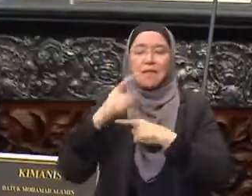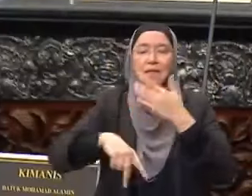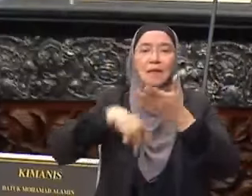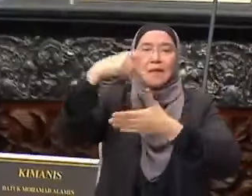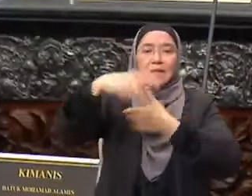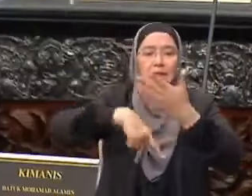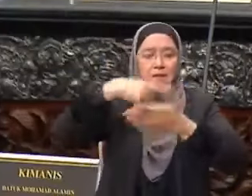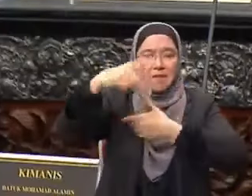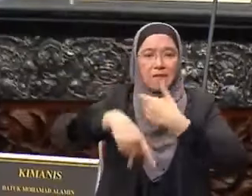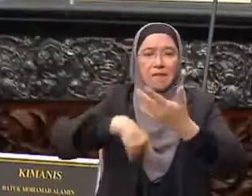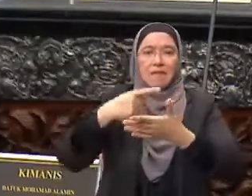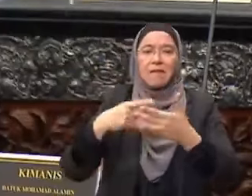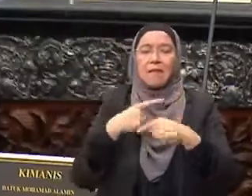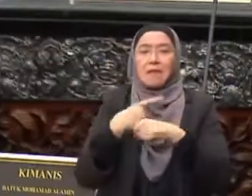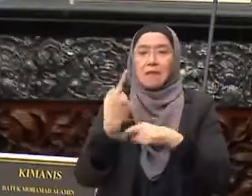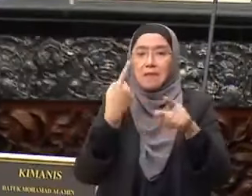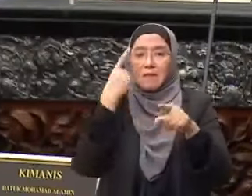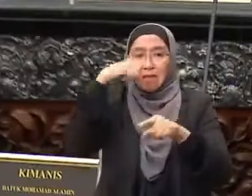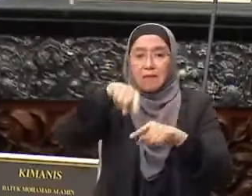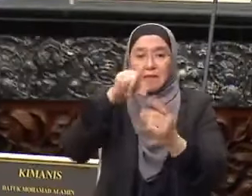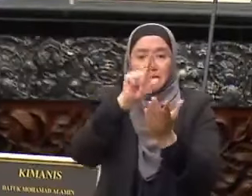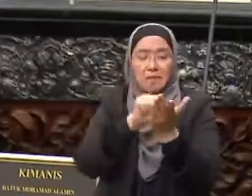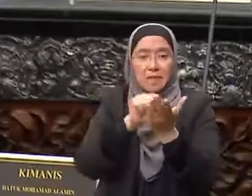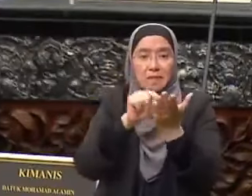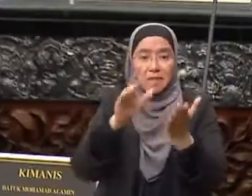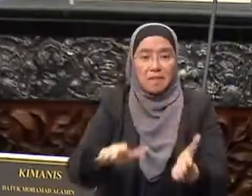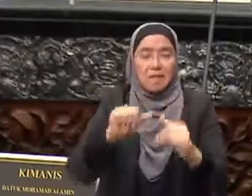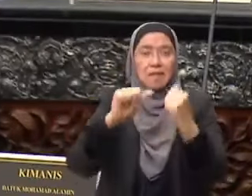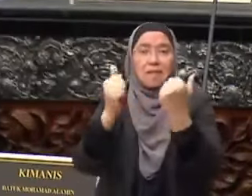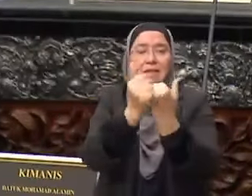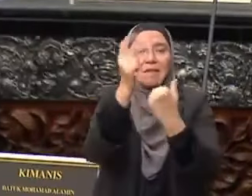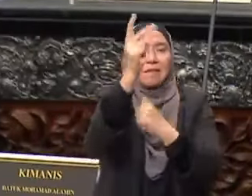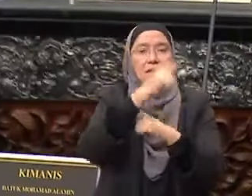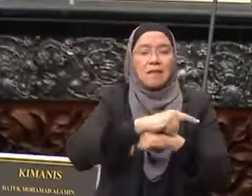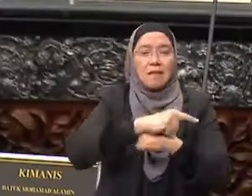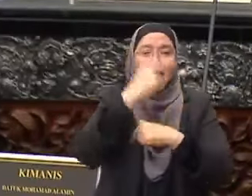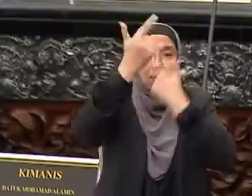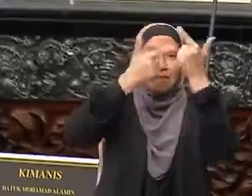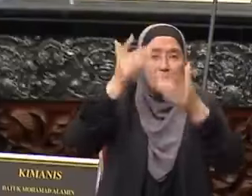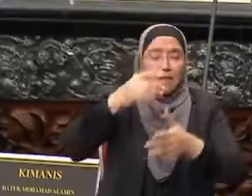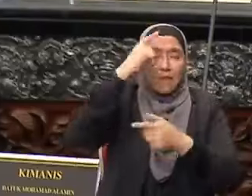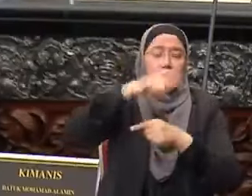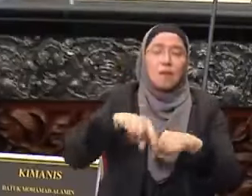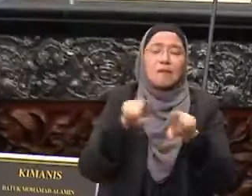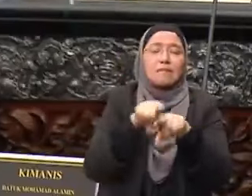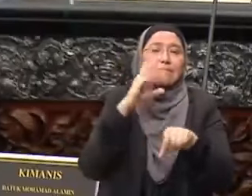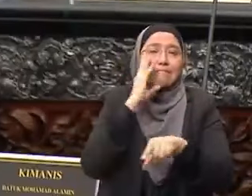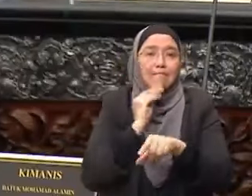media dan agensi pelancongan bagi memberi pengalaman dan pendedahan terhadap produk